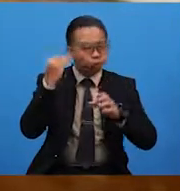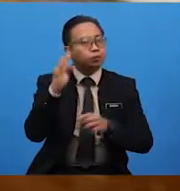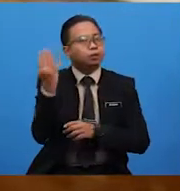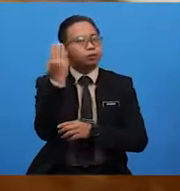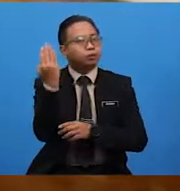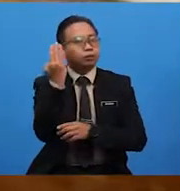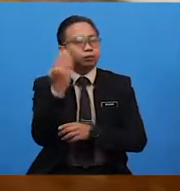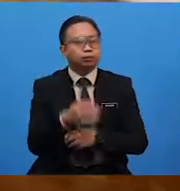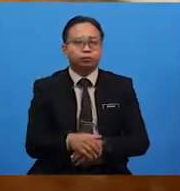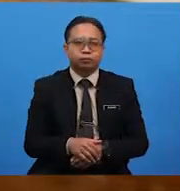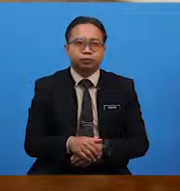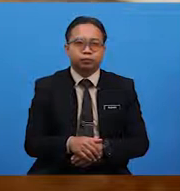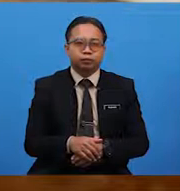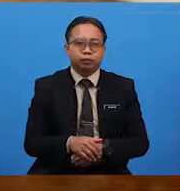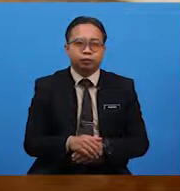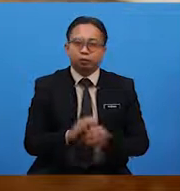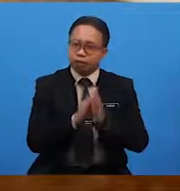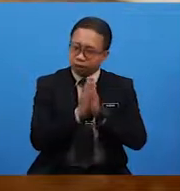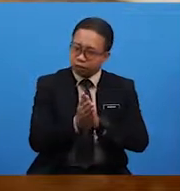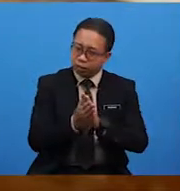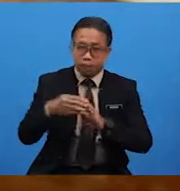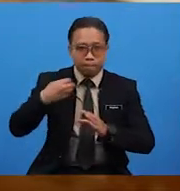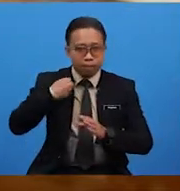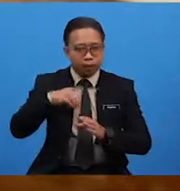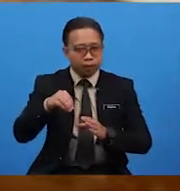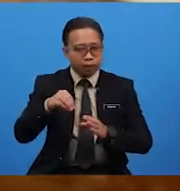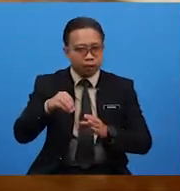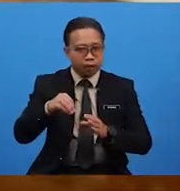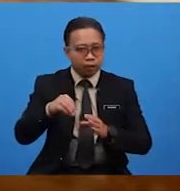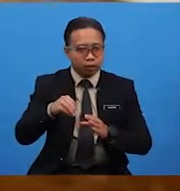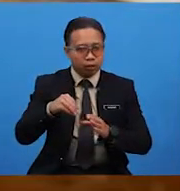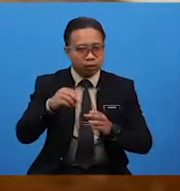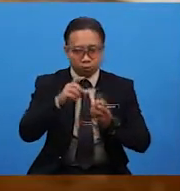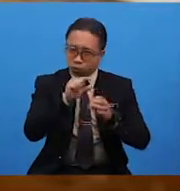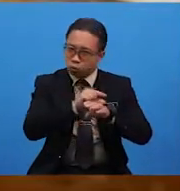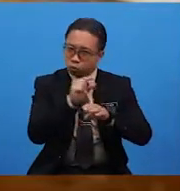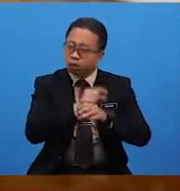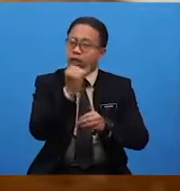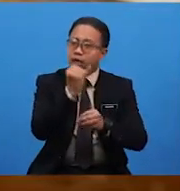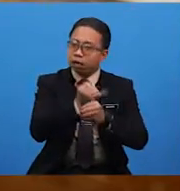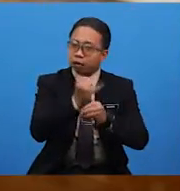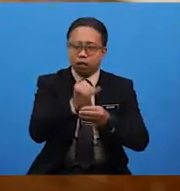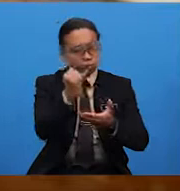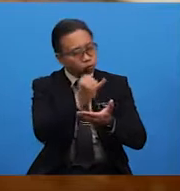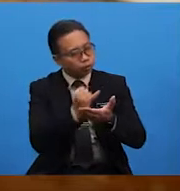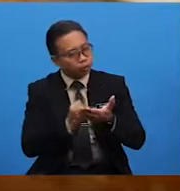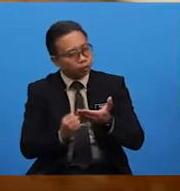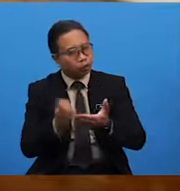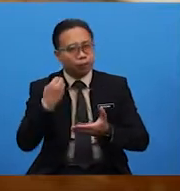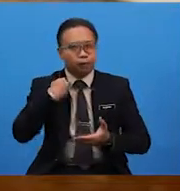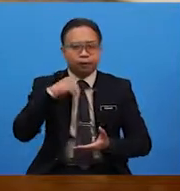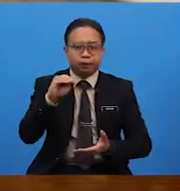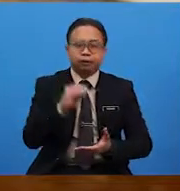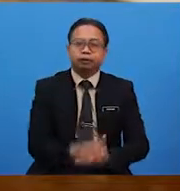saat-saat ataupun yang berlaku Jadi mereka menyimpannya sebagai sejarah melalui karya-karya mereka menduduki sang itu ya